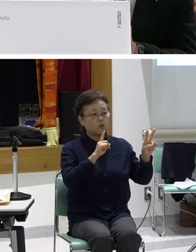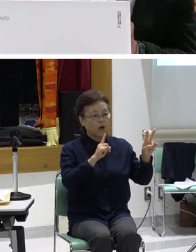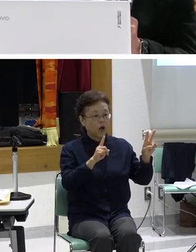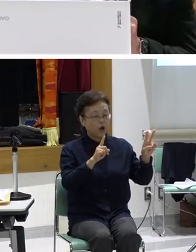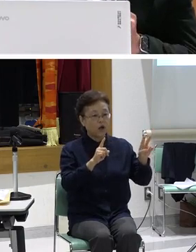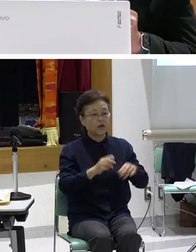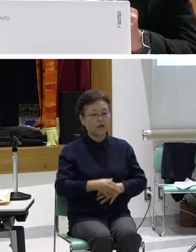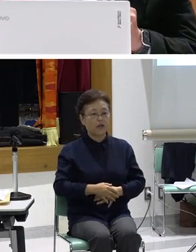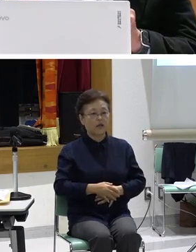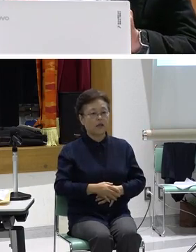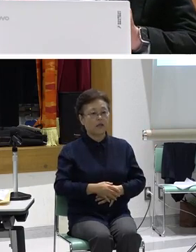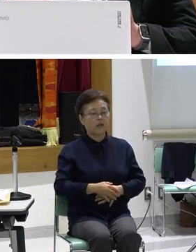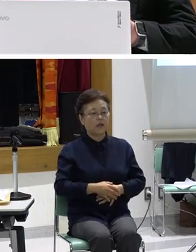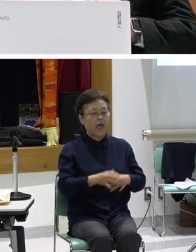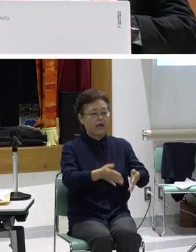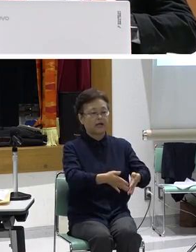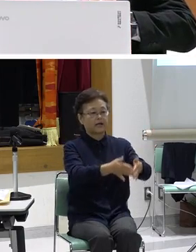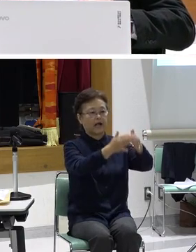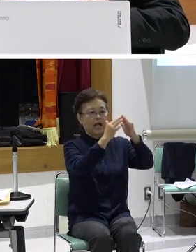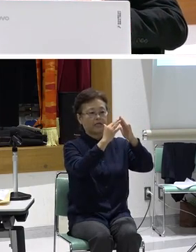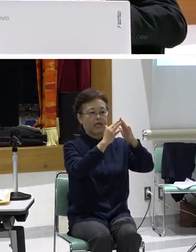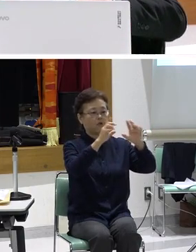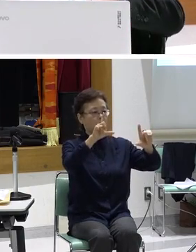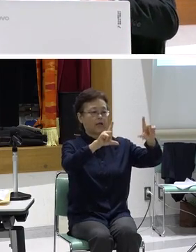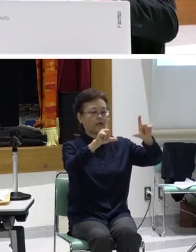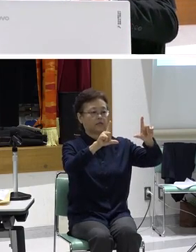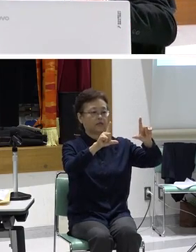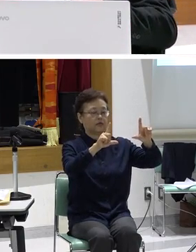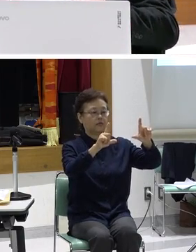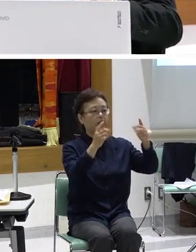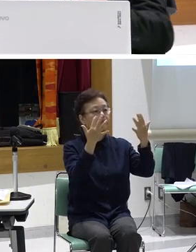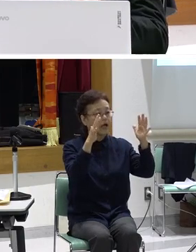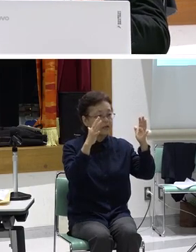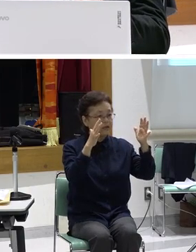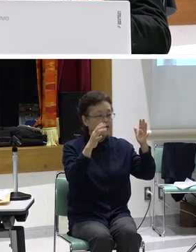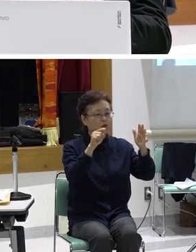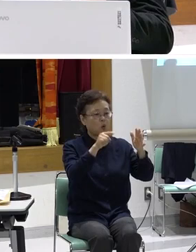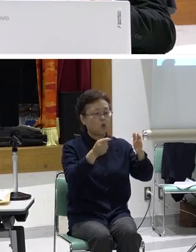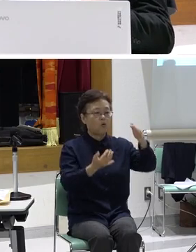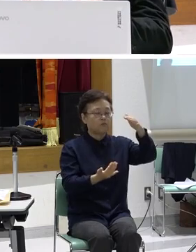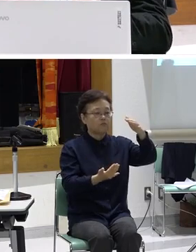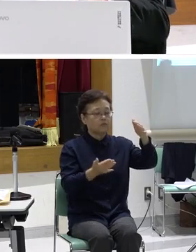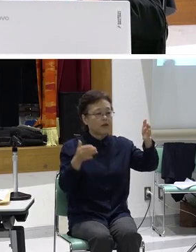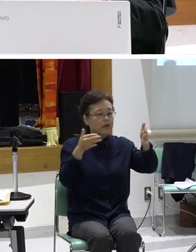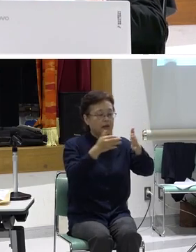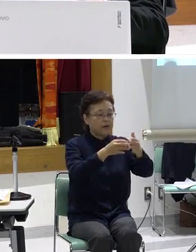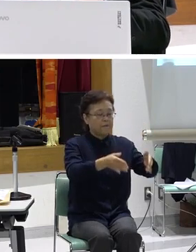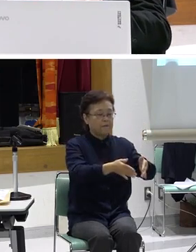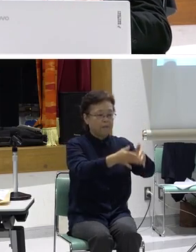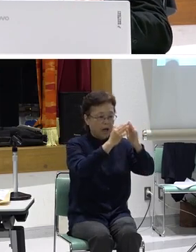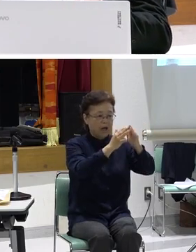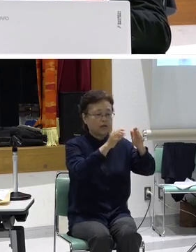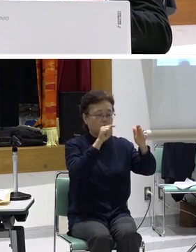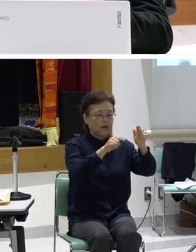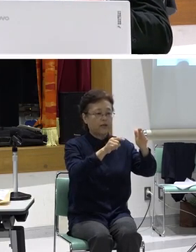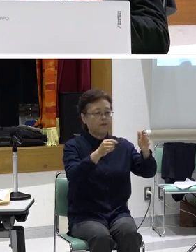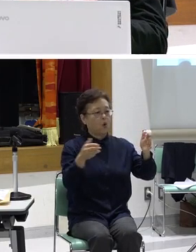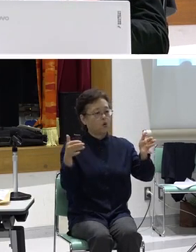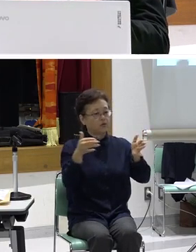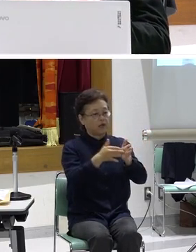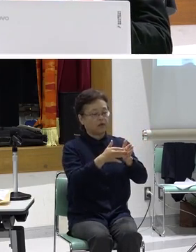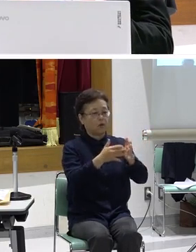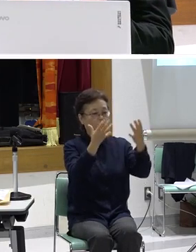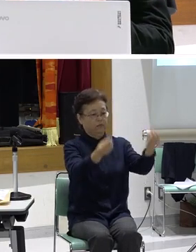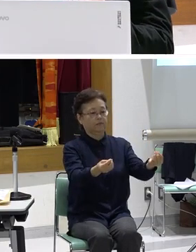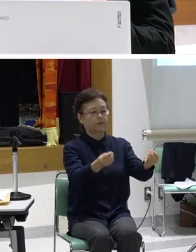完成形はないんですよね。完成形はないというか、ここまでやったらもうユニバーサルデザイン終わりではなくて、常に改善をし